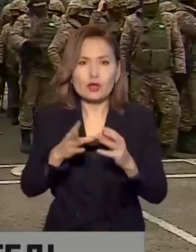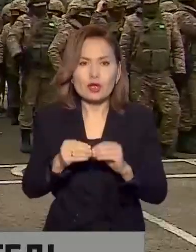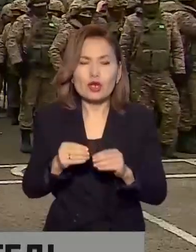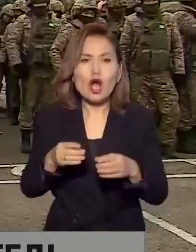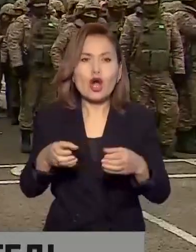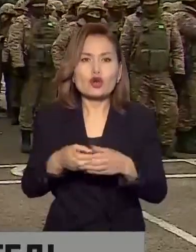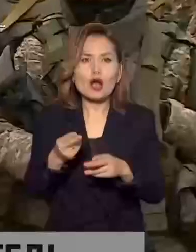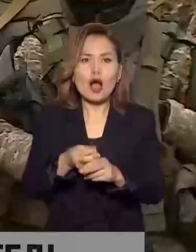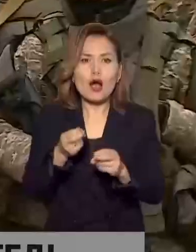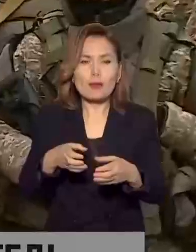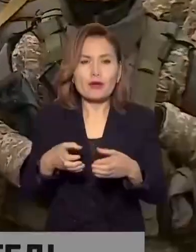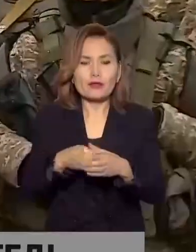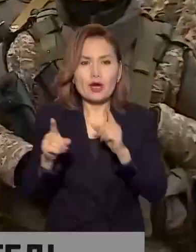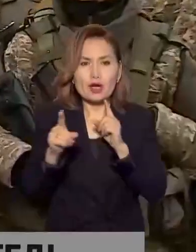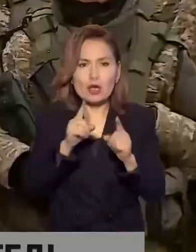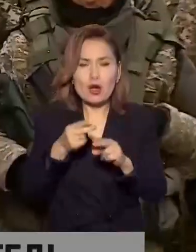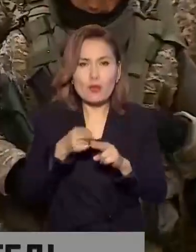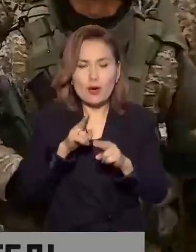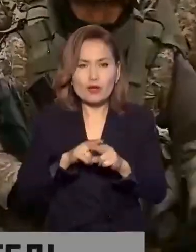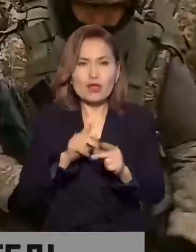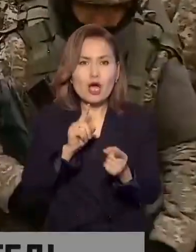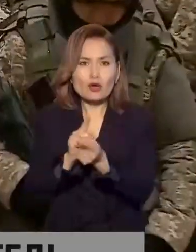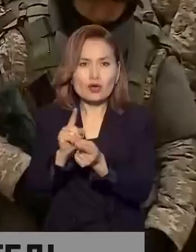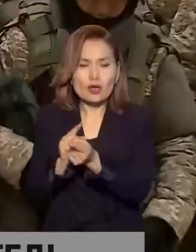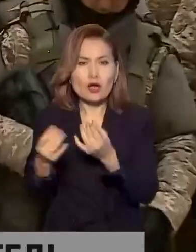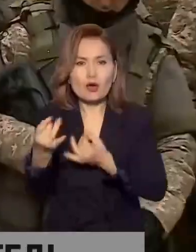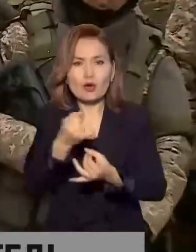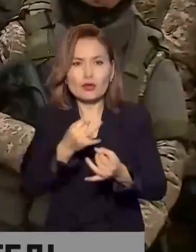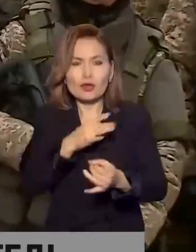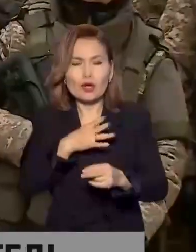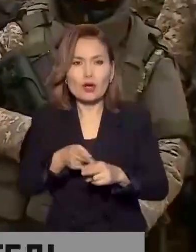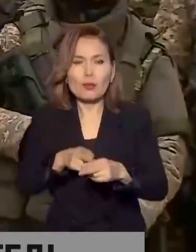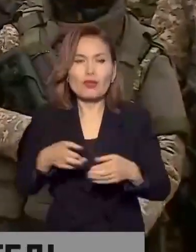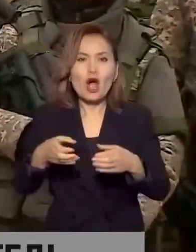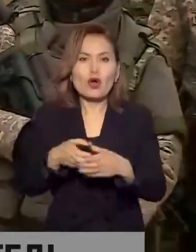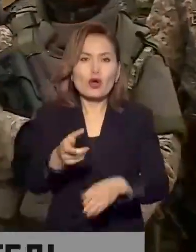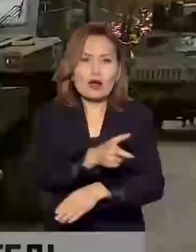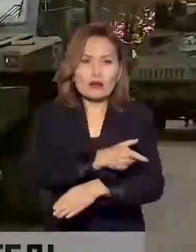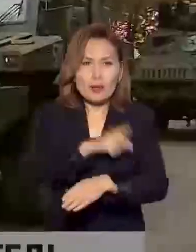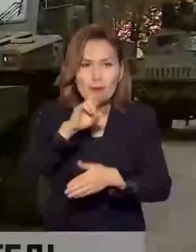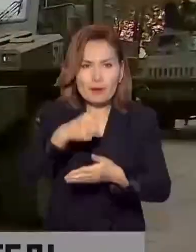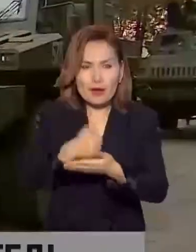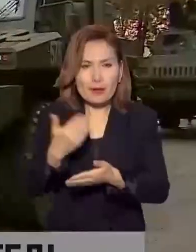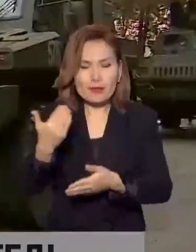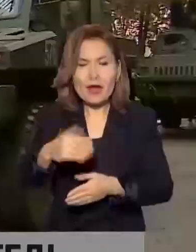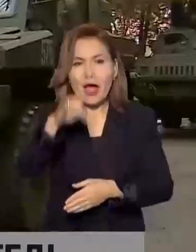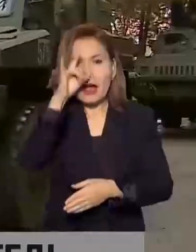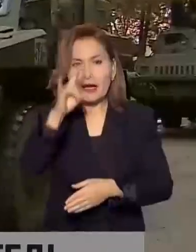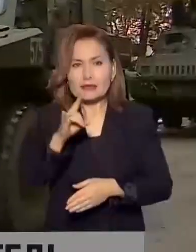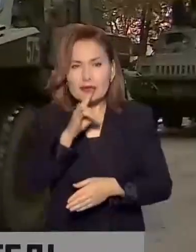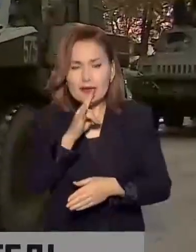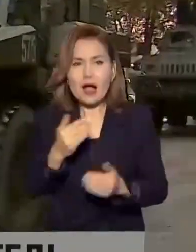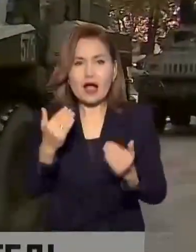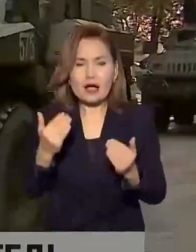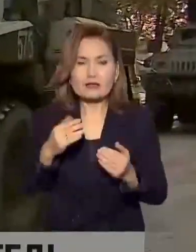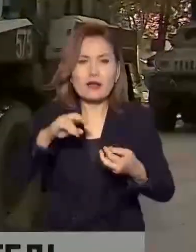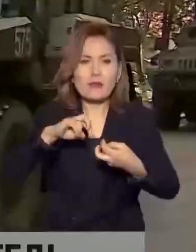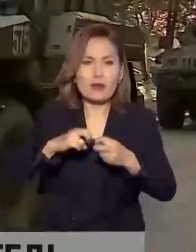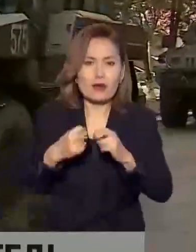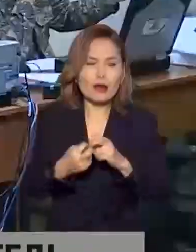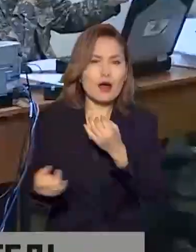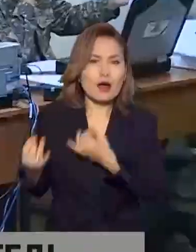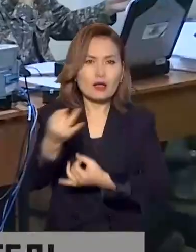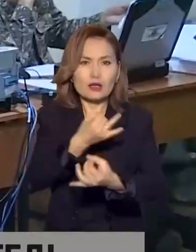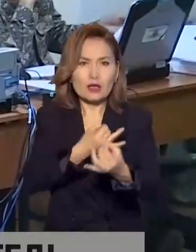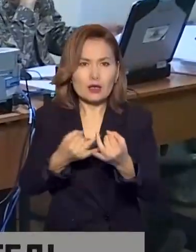қауіпсіздік кеңесінің кезектен тыс онлайн кездесуі өтеді. Онда ұйымға мүше мемлекет басшылары Қазақстандағы қазіргі ахуал мен өзекті